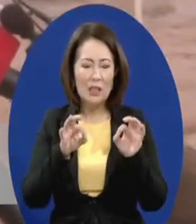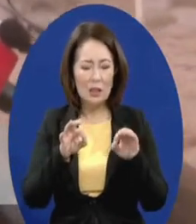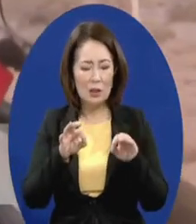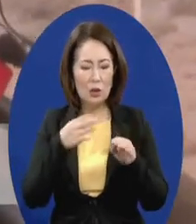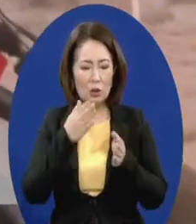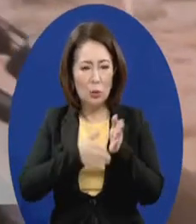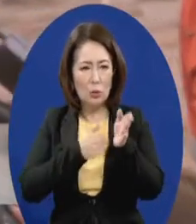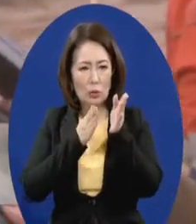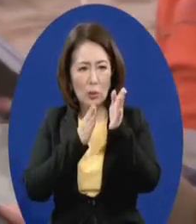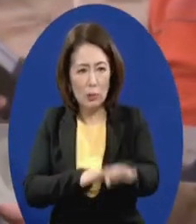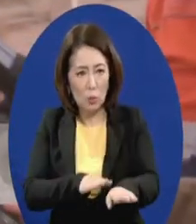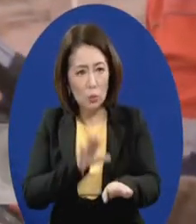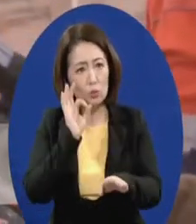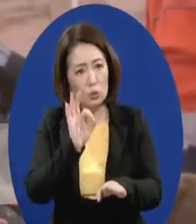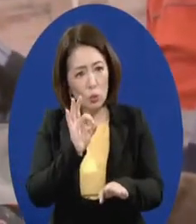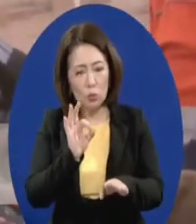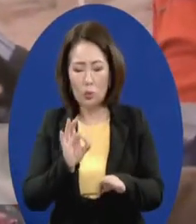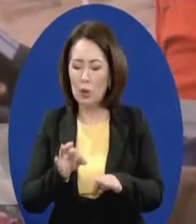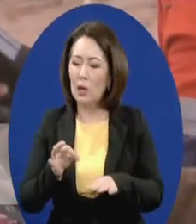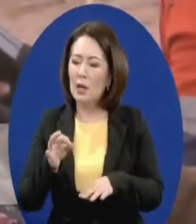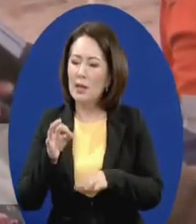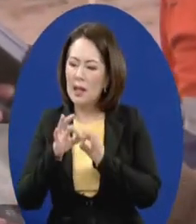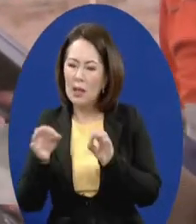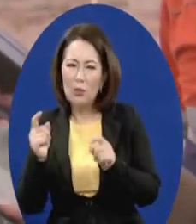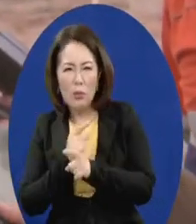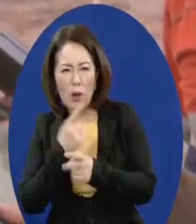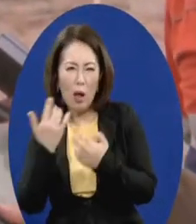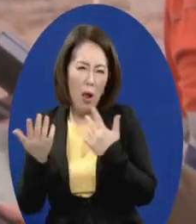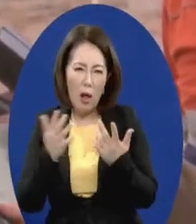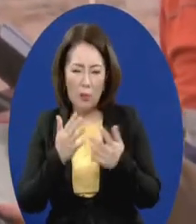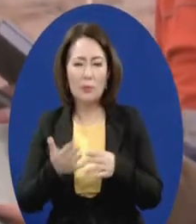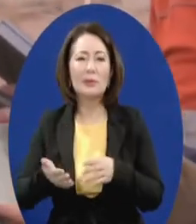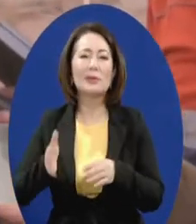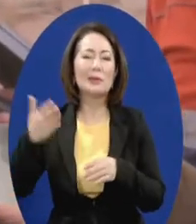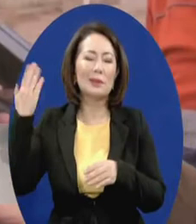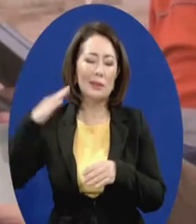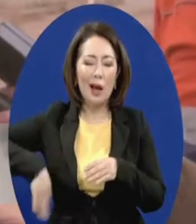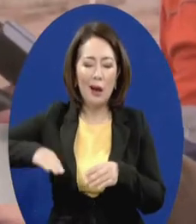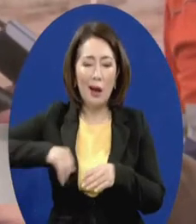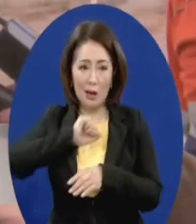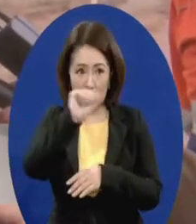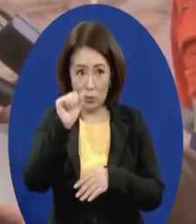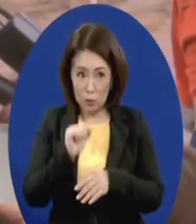царгийн буруу, эсвэл өргөн царгийн зөв, нарийн царгийн буруу гэдэг үл энэ ард үлдсэн асуудал.